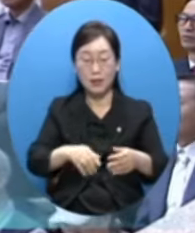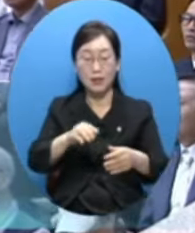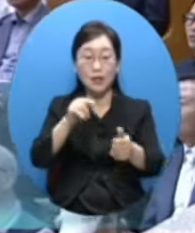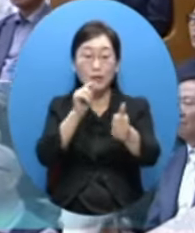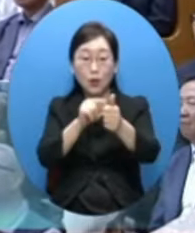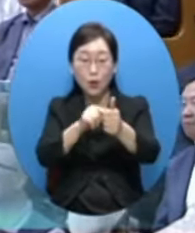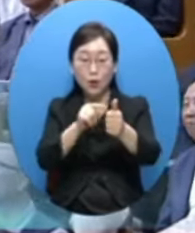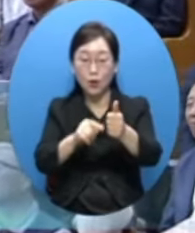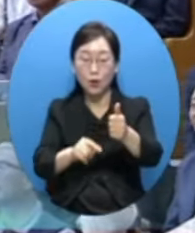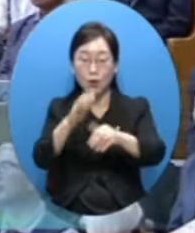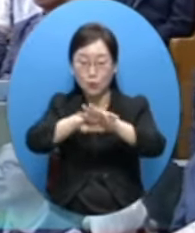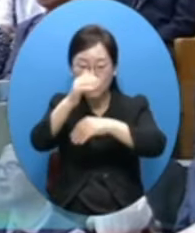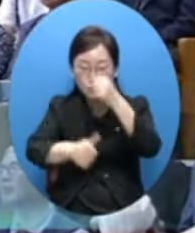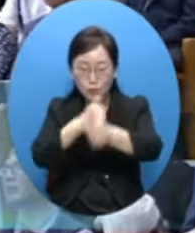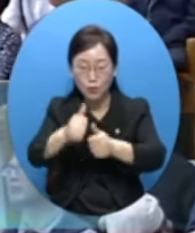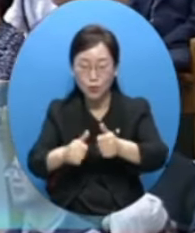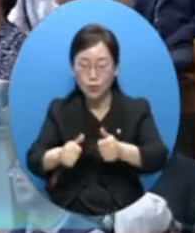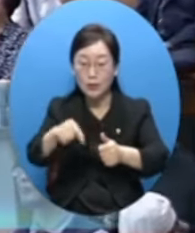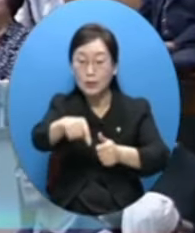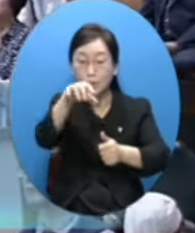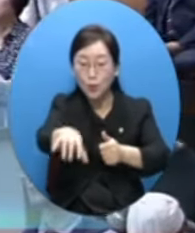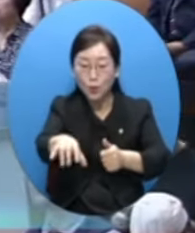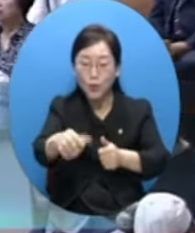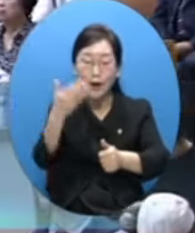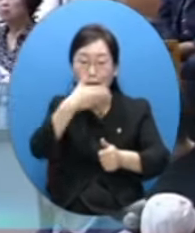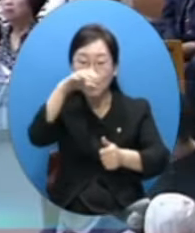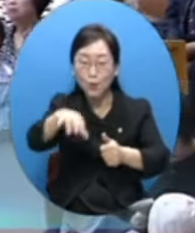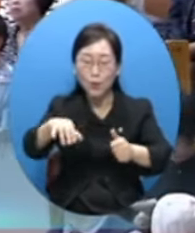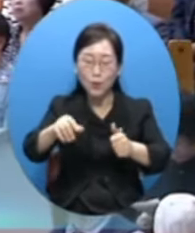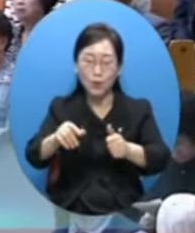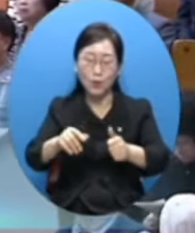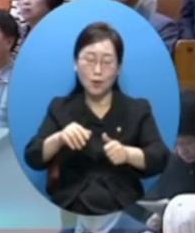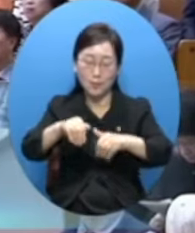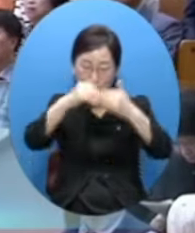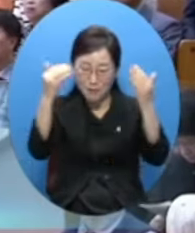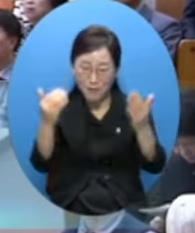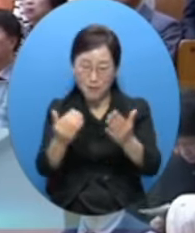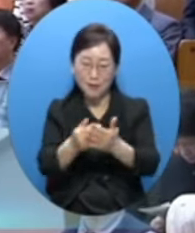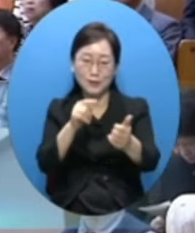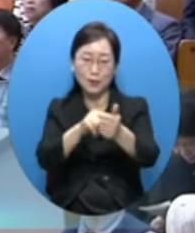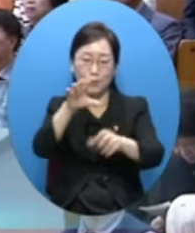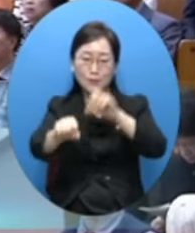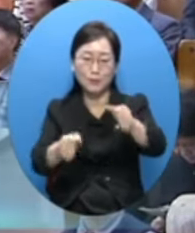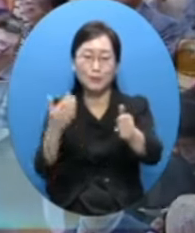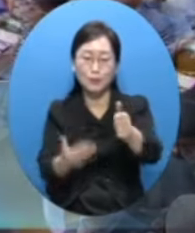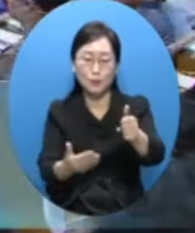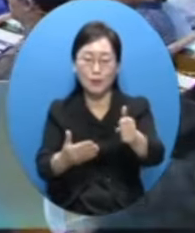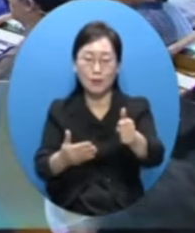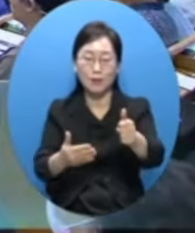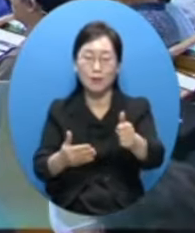거류하는 이 땅 곧 가나안 온 땅을 주어 영원한 기업이 되게 하고 나는 그들의 하나님이 되리라.